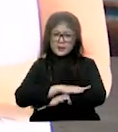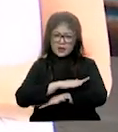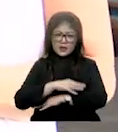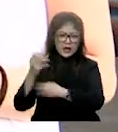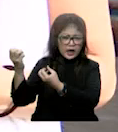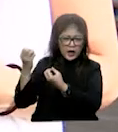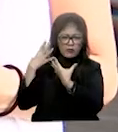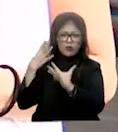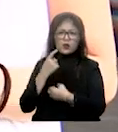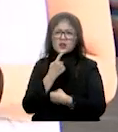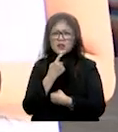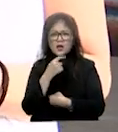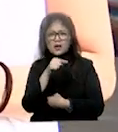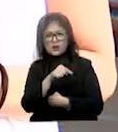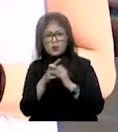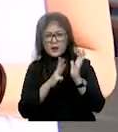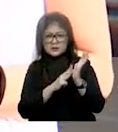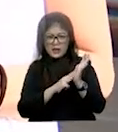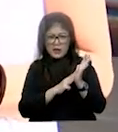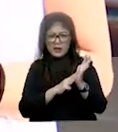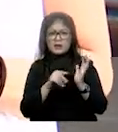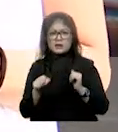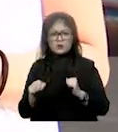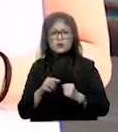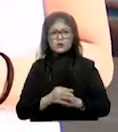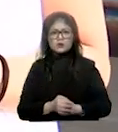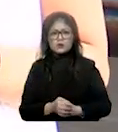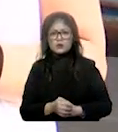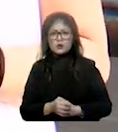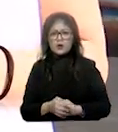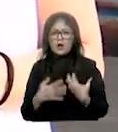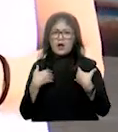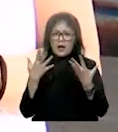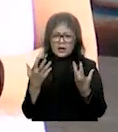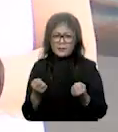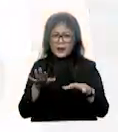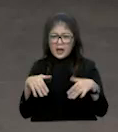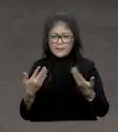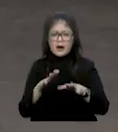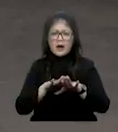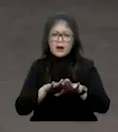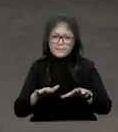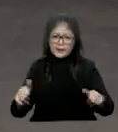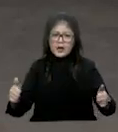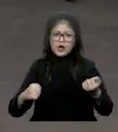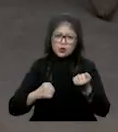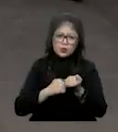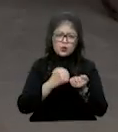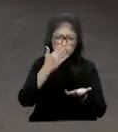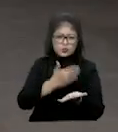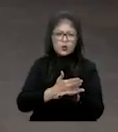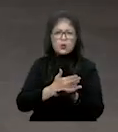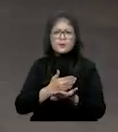televisi atau berita-berita di online. Harapannya sih yang damai-damai aja. Kasihan sih lebih keduanya sih,